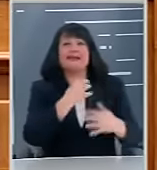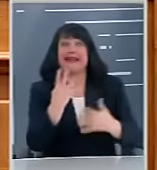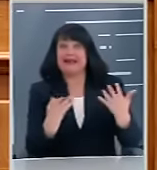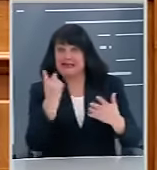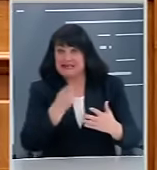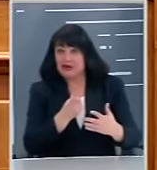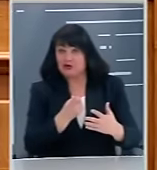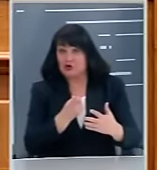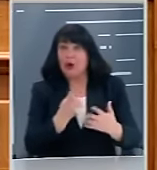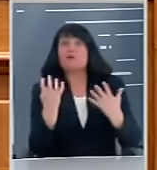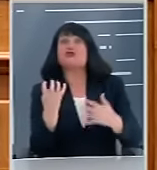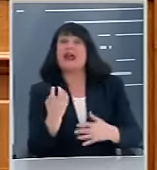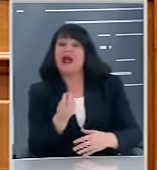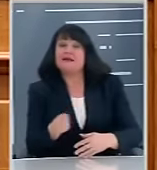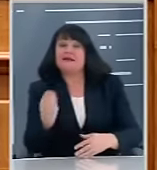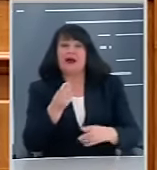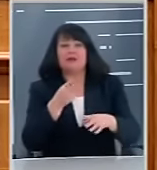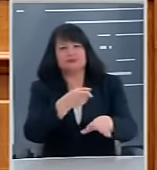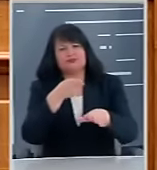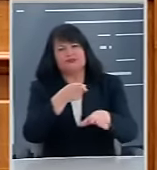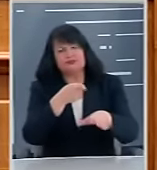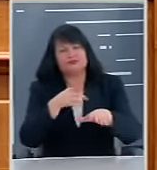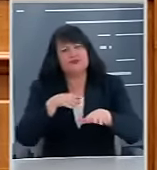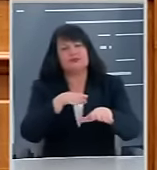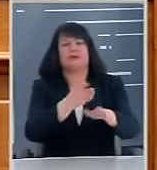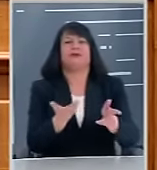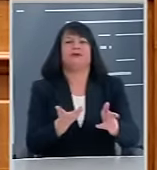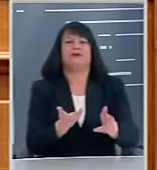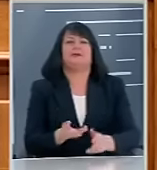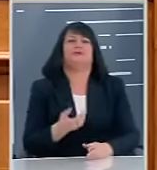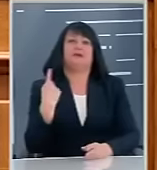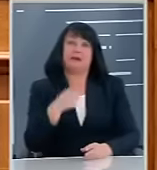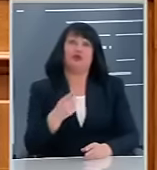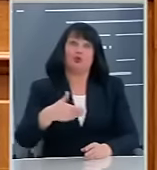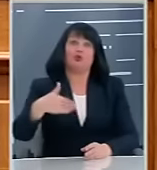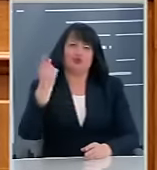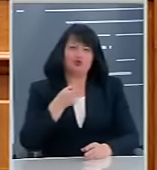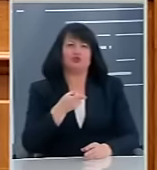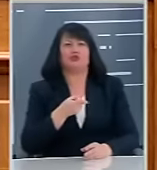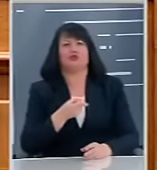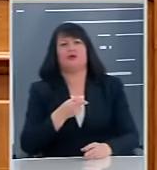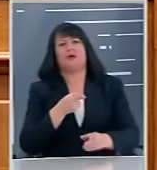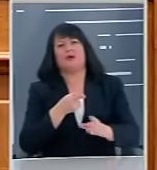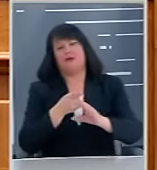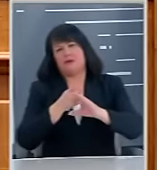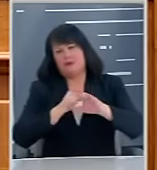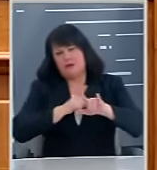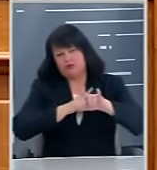49% από 40%. Στα πυροβόλα μάχης το 91% από 82%. Στα αντιεροπορικά πορυβόλα